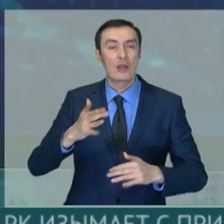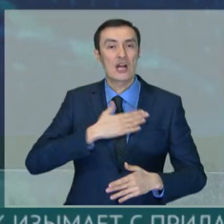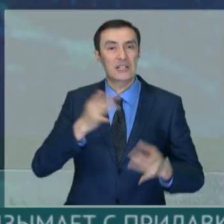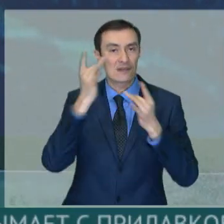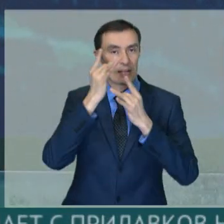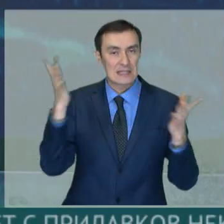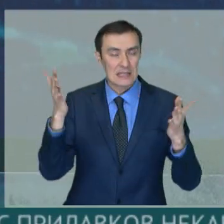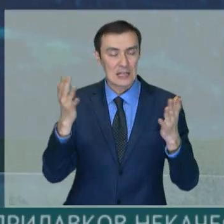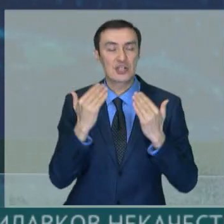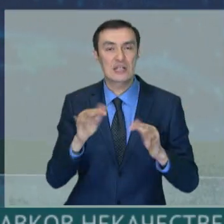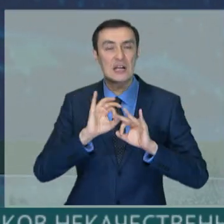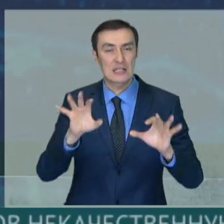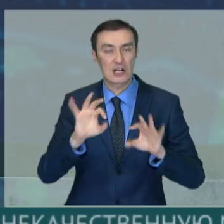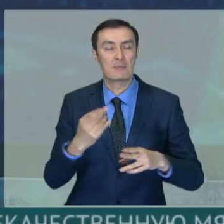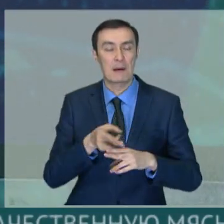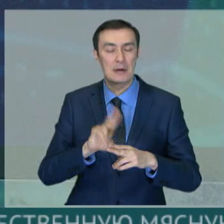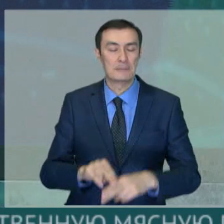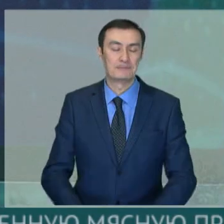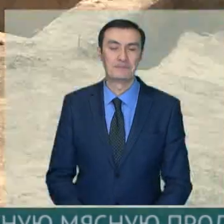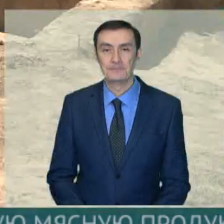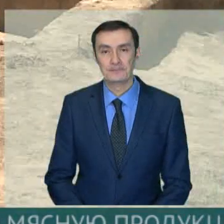цивилизаций. Илана Чаус продолжит.